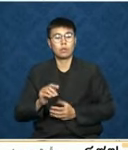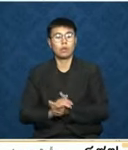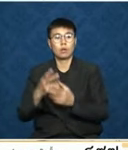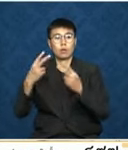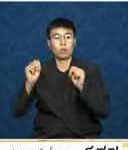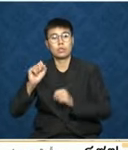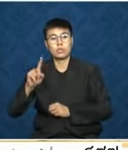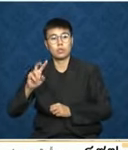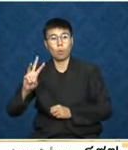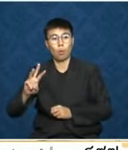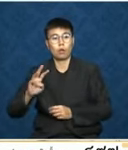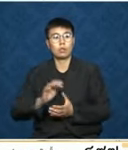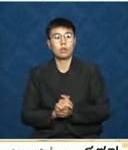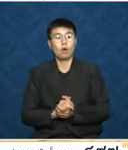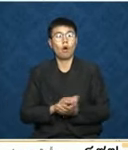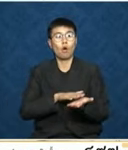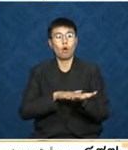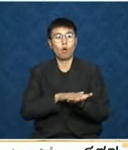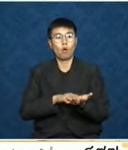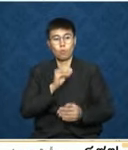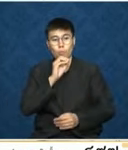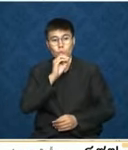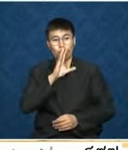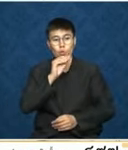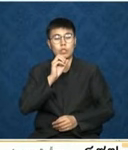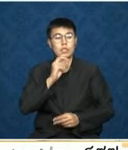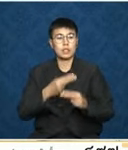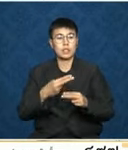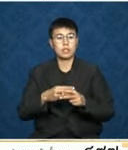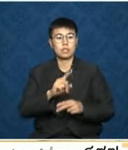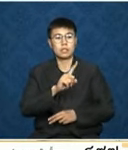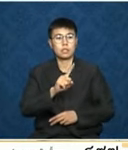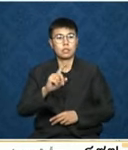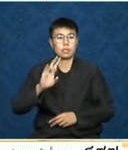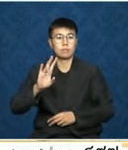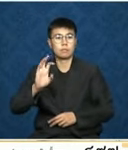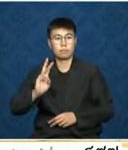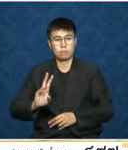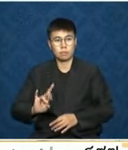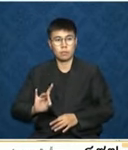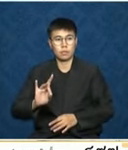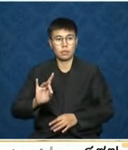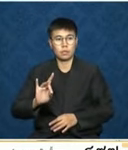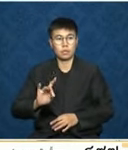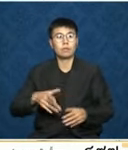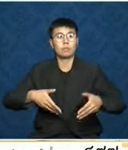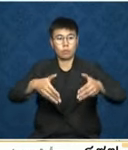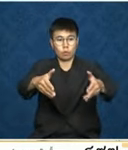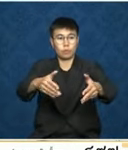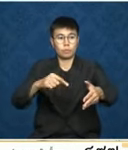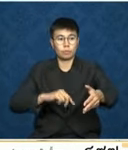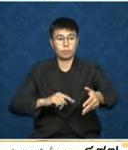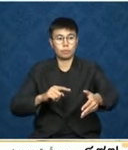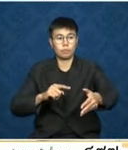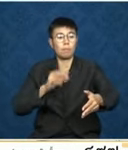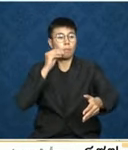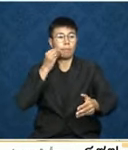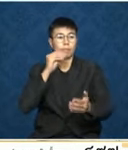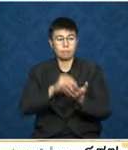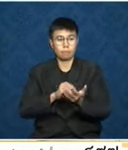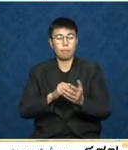นายกศรีวรค่ะต้องขออนุญาตเอ่ยนามค่ะเรื่องถนนสาย 1178ช่วงกิโลเมตที่19จนถึงกลมที่ 27ตั้งแต่บ้าน